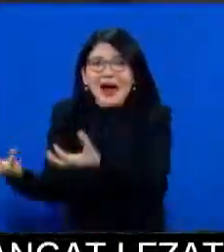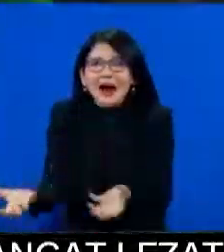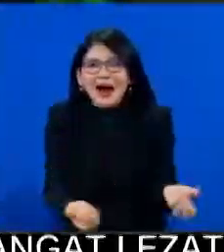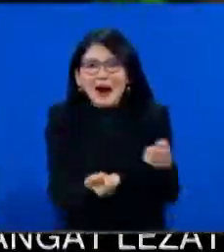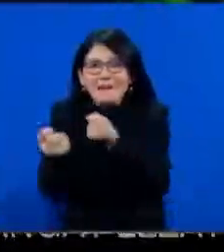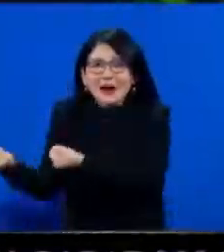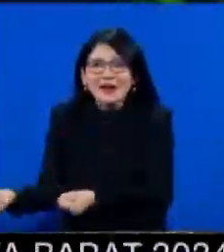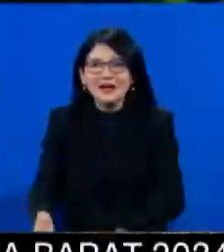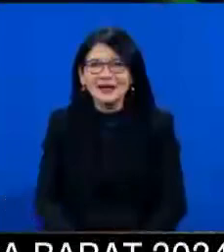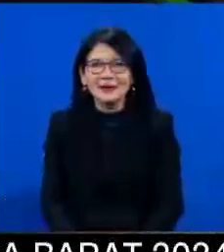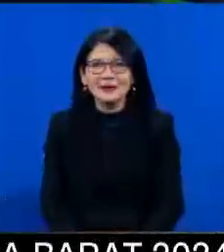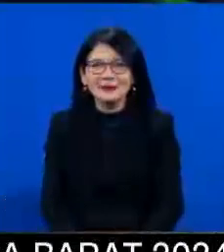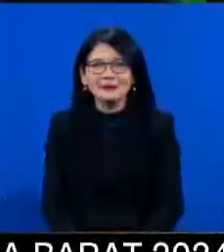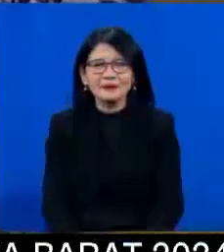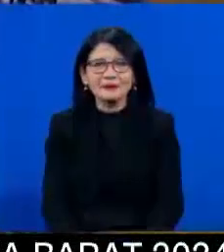belanjaan.